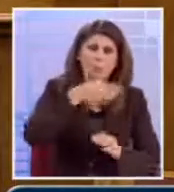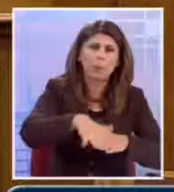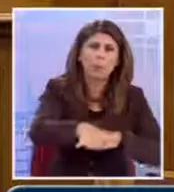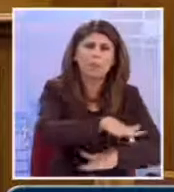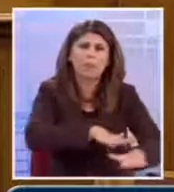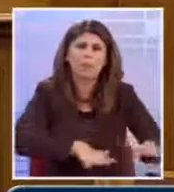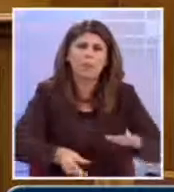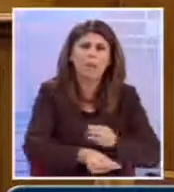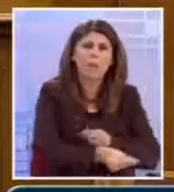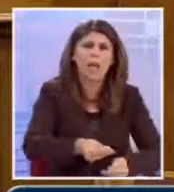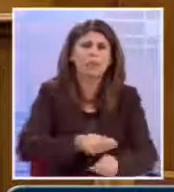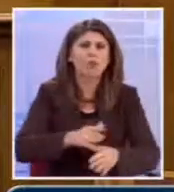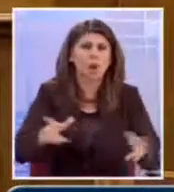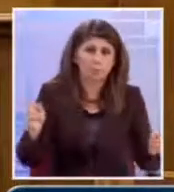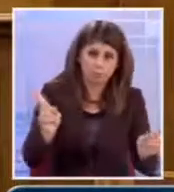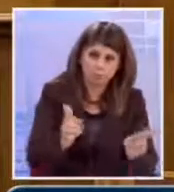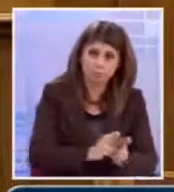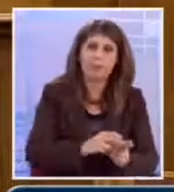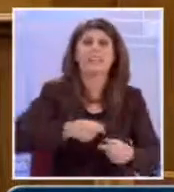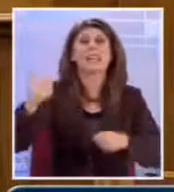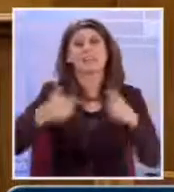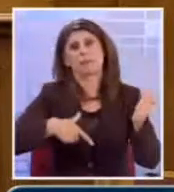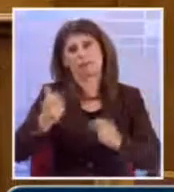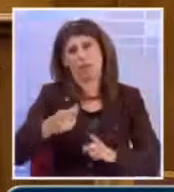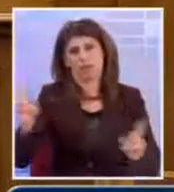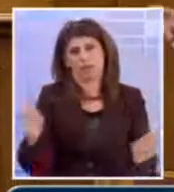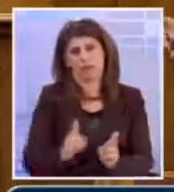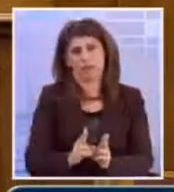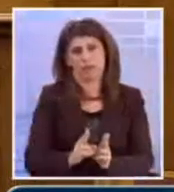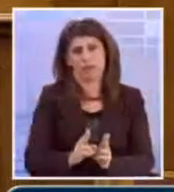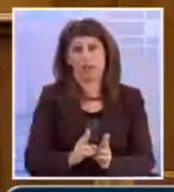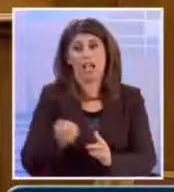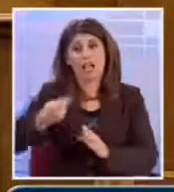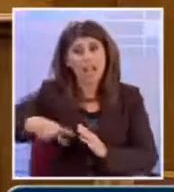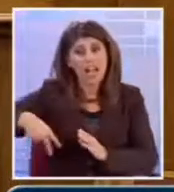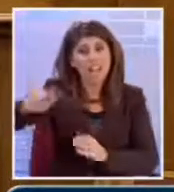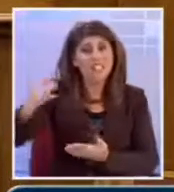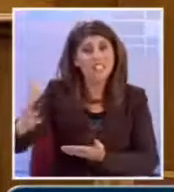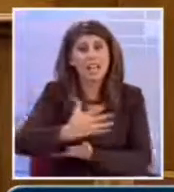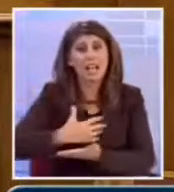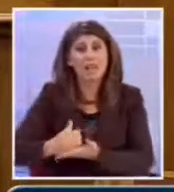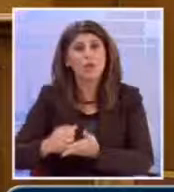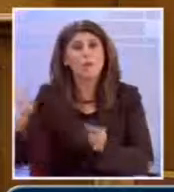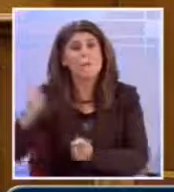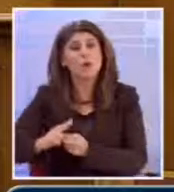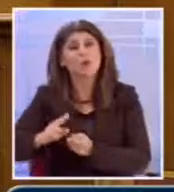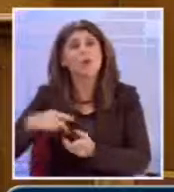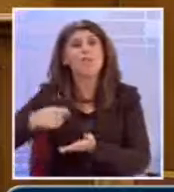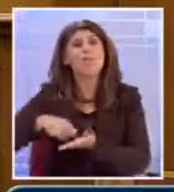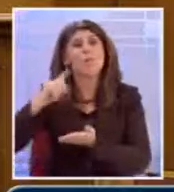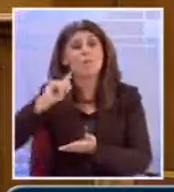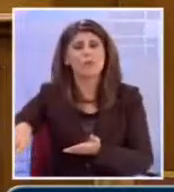της πατάλης, που θα αυξήσει τα έσοδα καταπολεμώντας τη φοροδιαφυγή, που θα